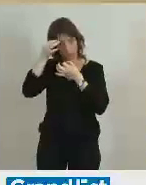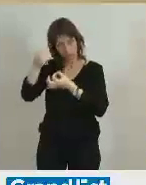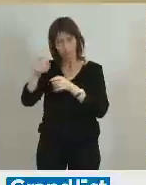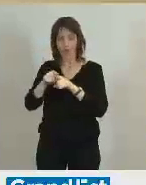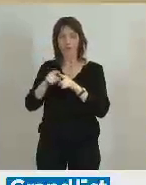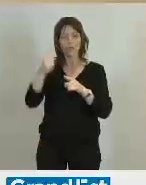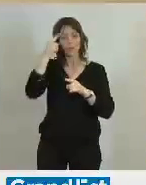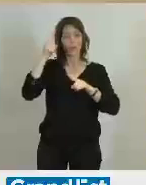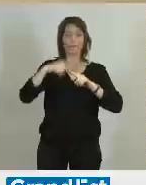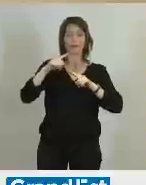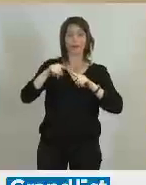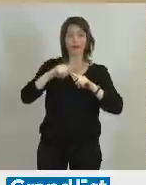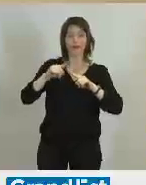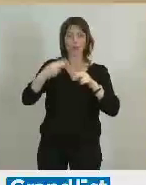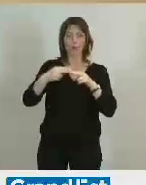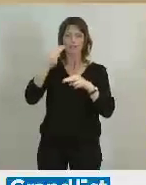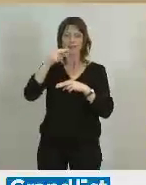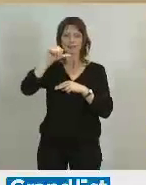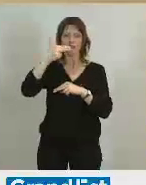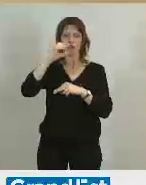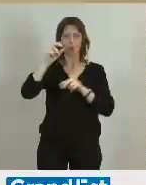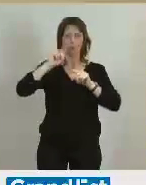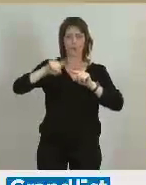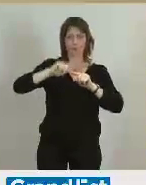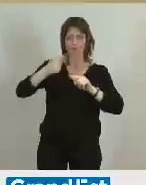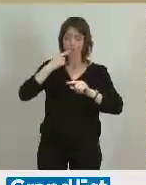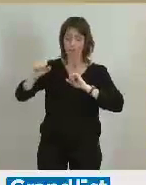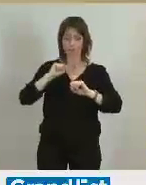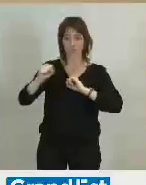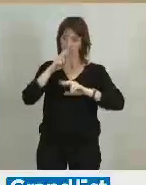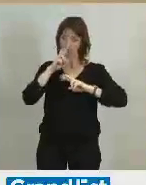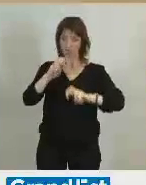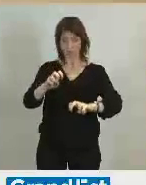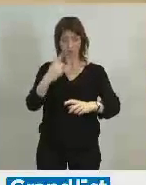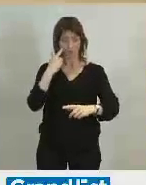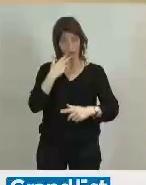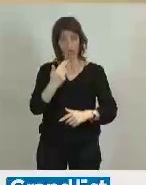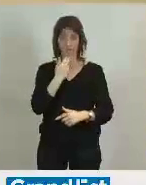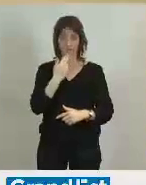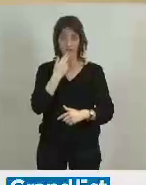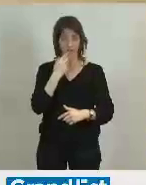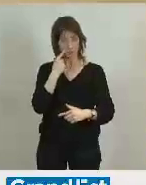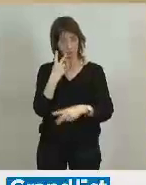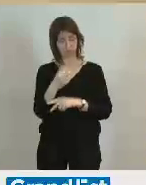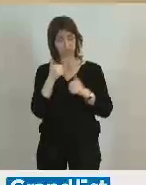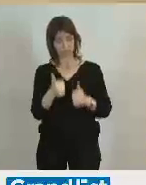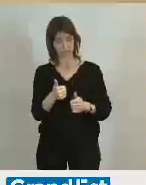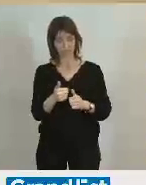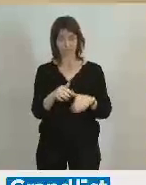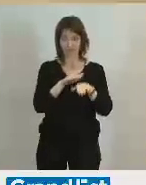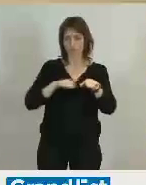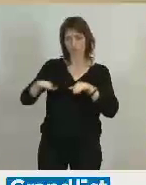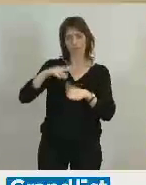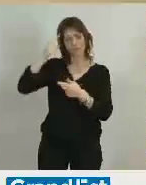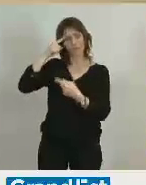matériaux et nanomatériaux, où la dynamique entre la recherche et le développement économique est visible et efficace. À cela s'ajoutent les thématiques dans les sciences du